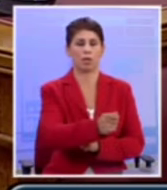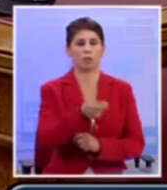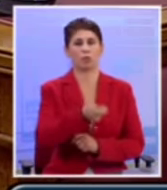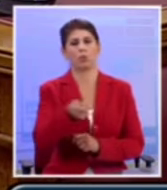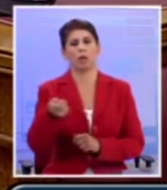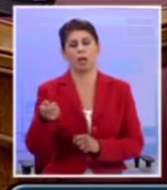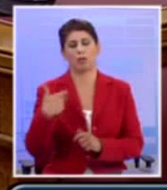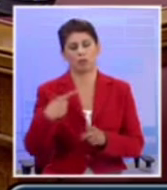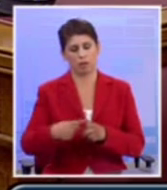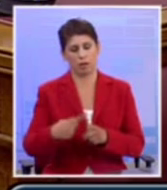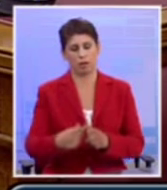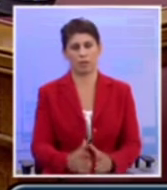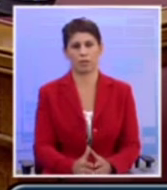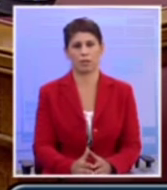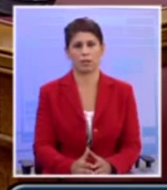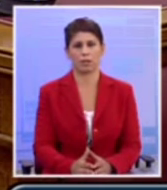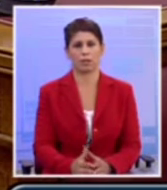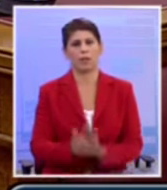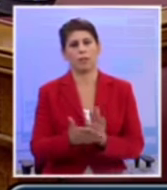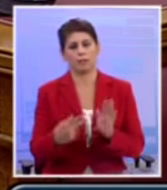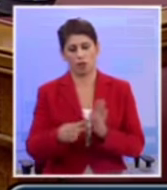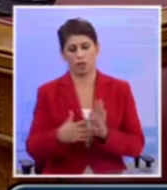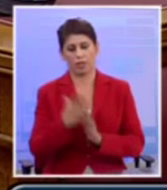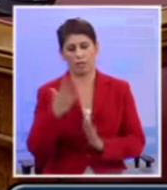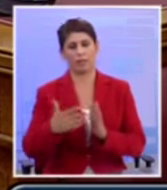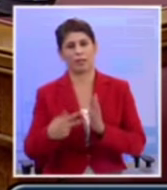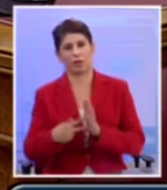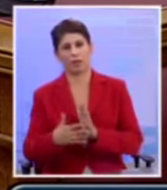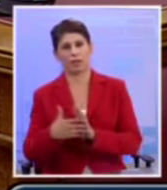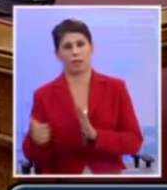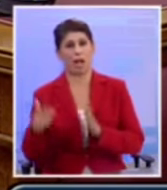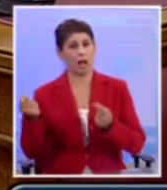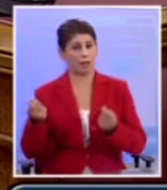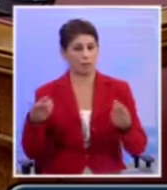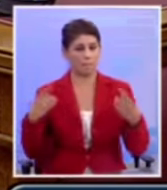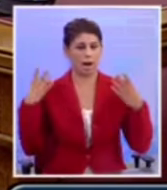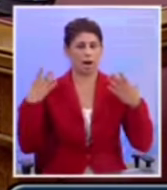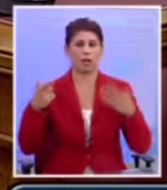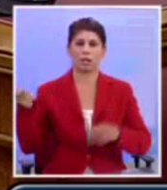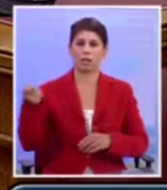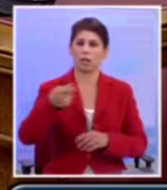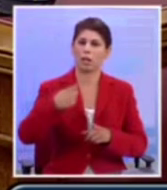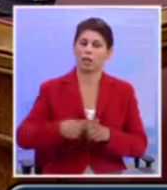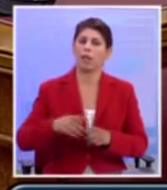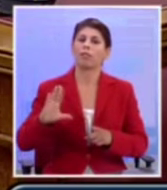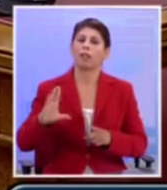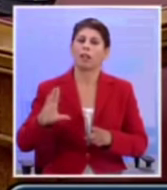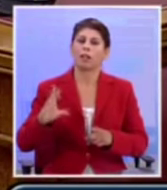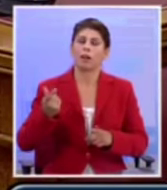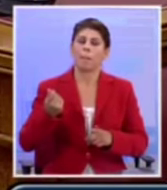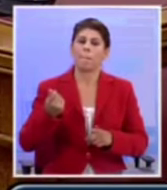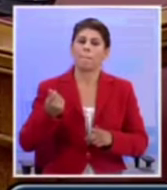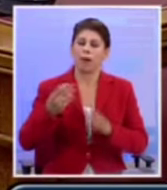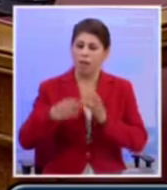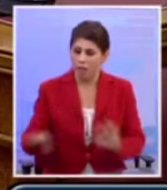της Ελλάδας το 2015 και το 2016. Εάν ελαφρυνθεί το χρέος, Η Ελλάδα δεν θα έχει μεγάλο